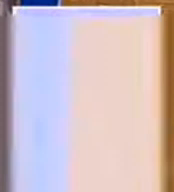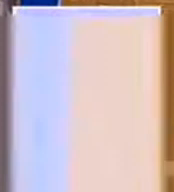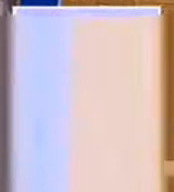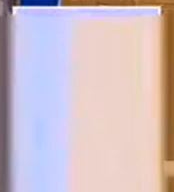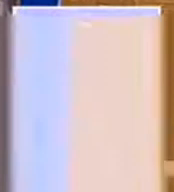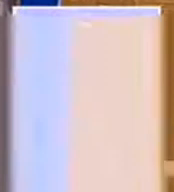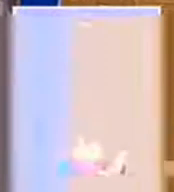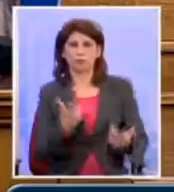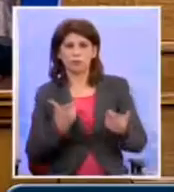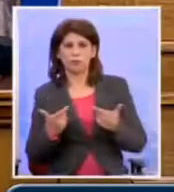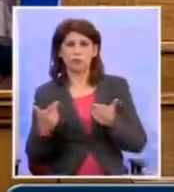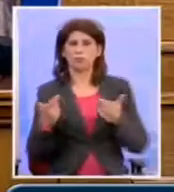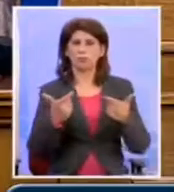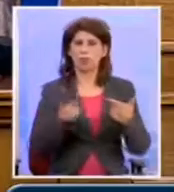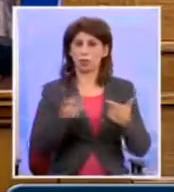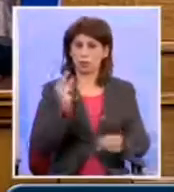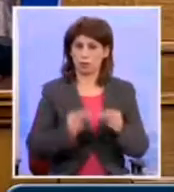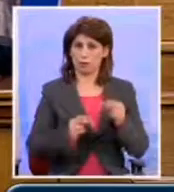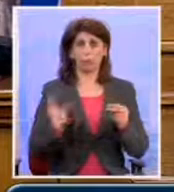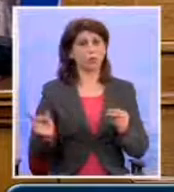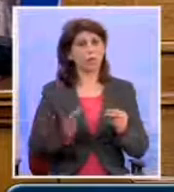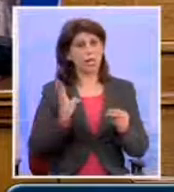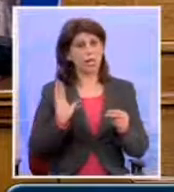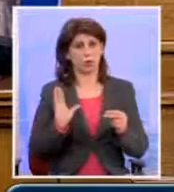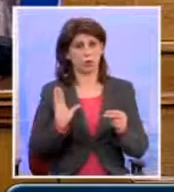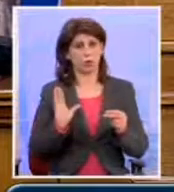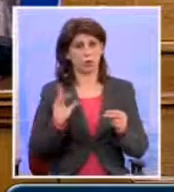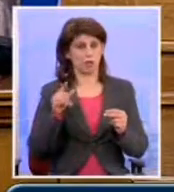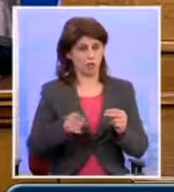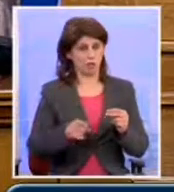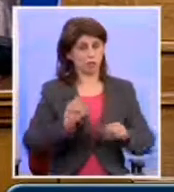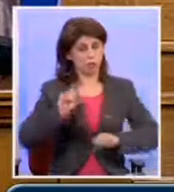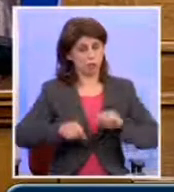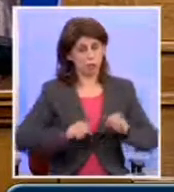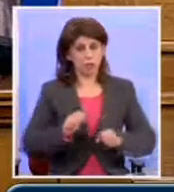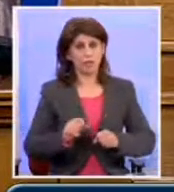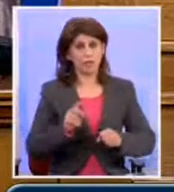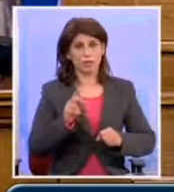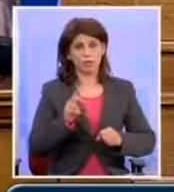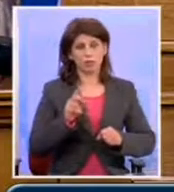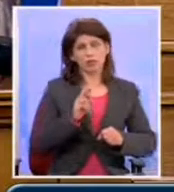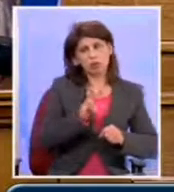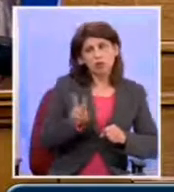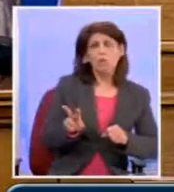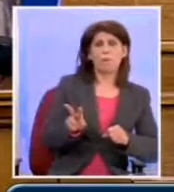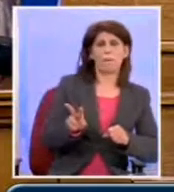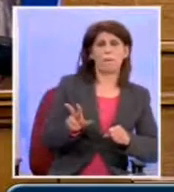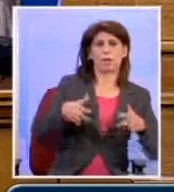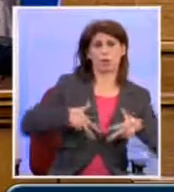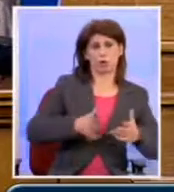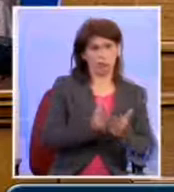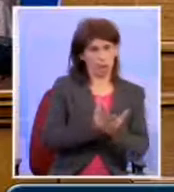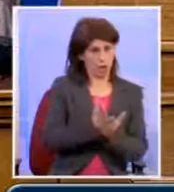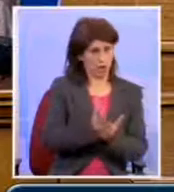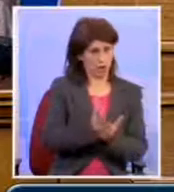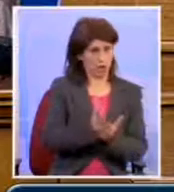Η εποπτεία των προβλημάτων, τουλάχιστον αυτή που επιχειρήθηκε με την οπτική γωνία του Υπουργείου